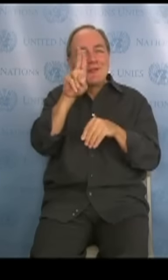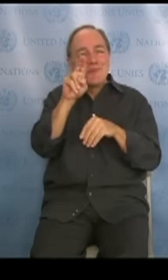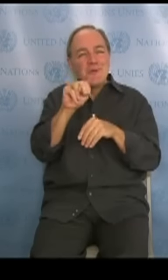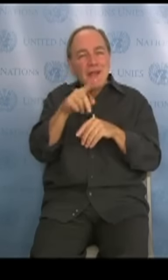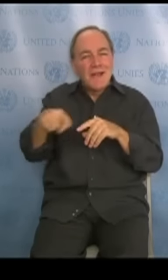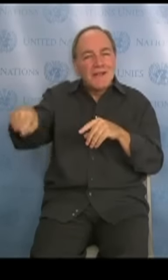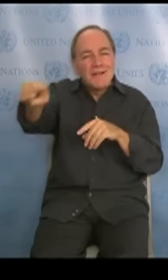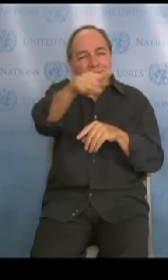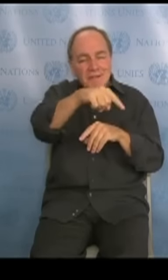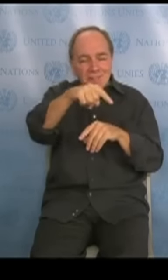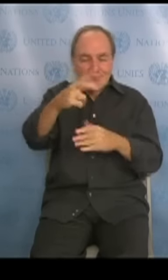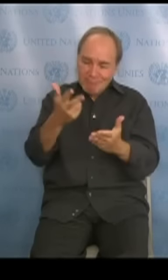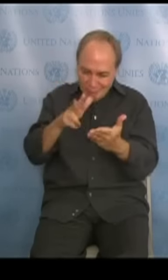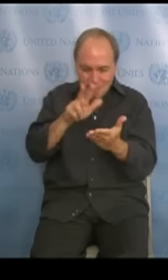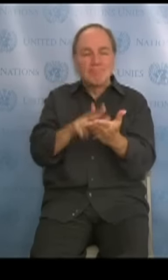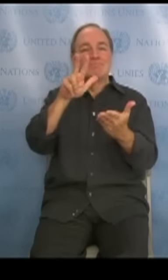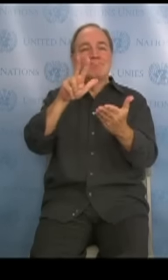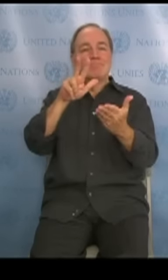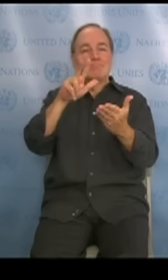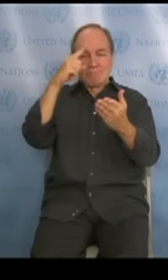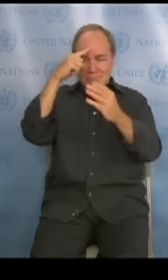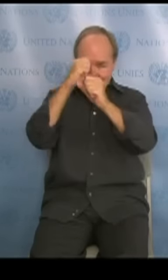développement post-2015.